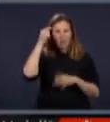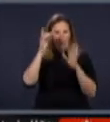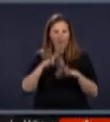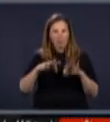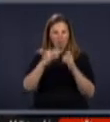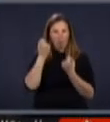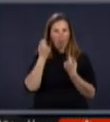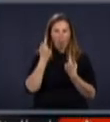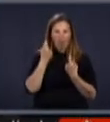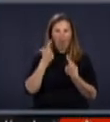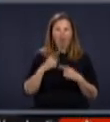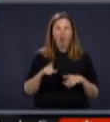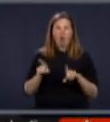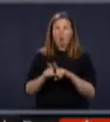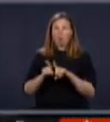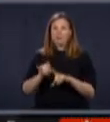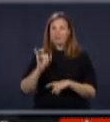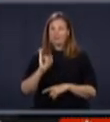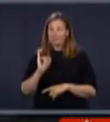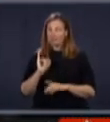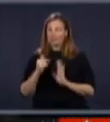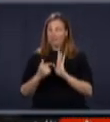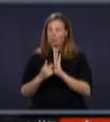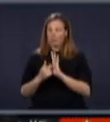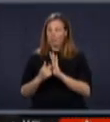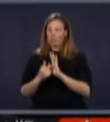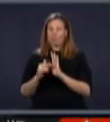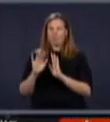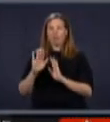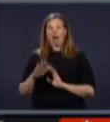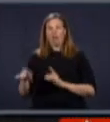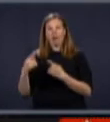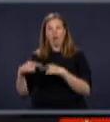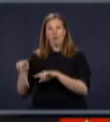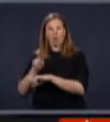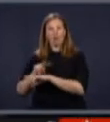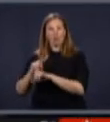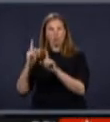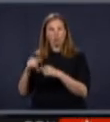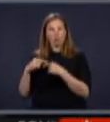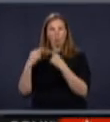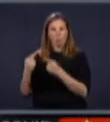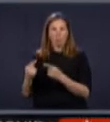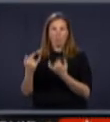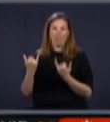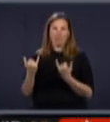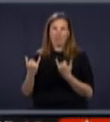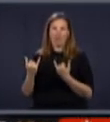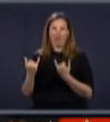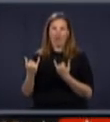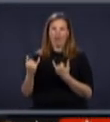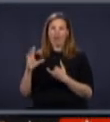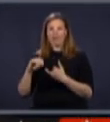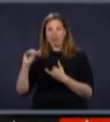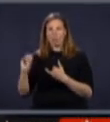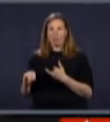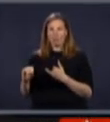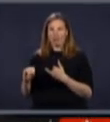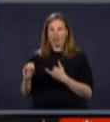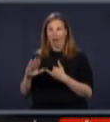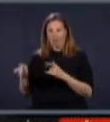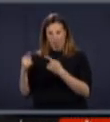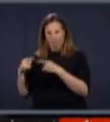pour ceux qui avaient leur enfant dans un service de garde, étant donné qu'on réduit à peu près à 50 % la capacité